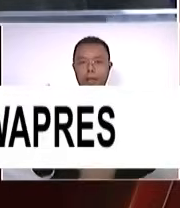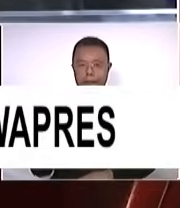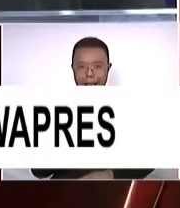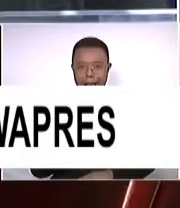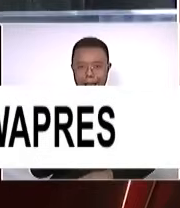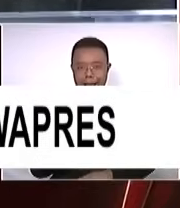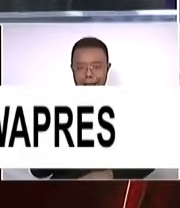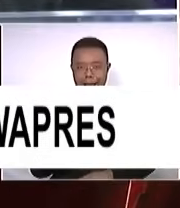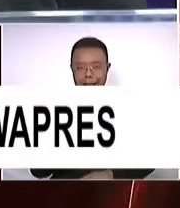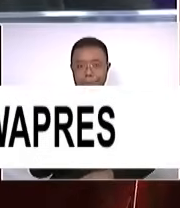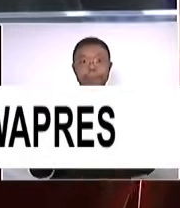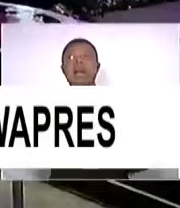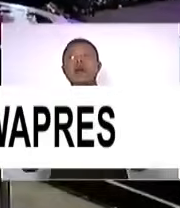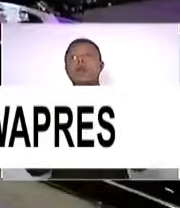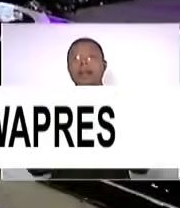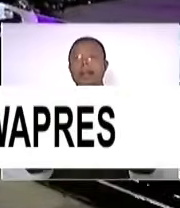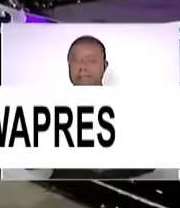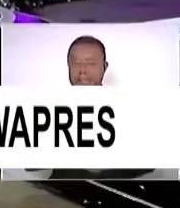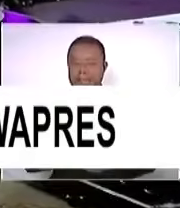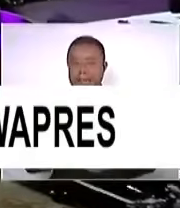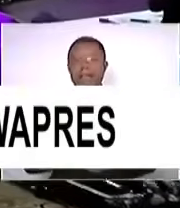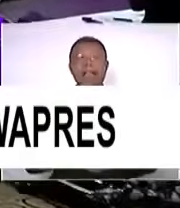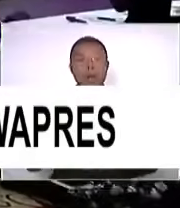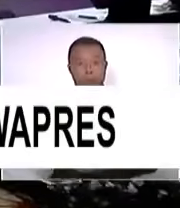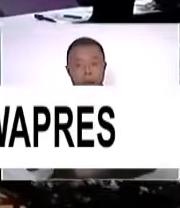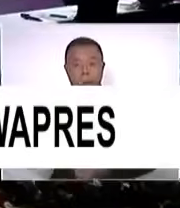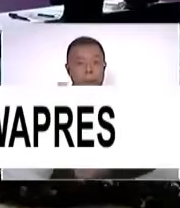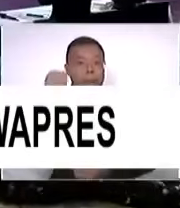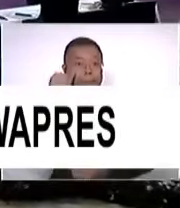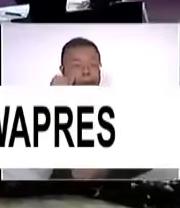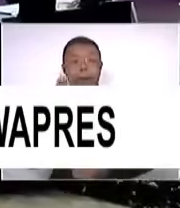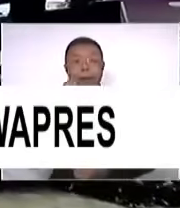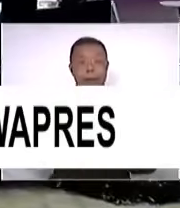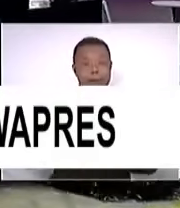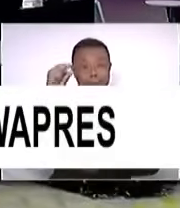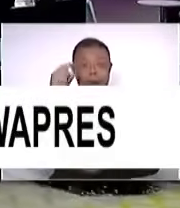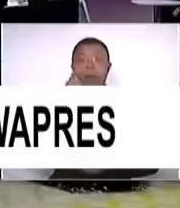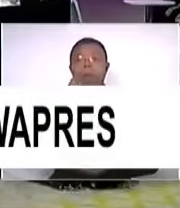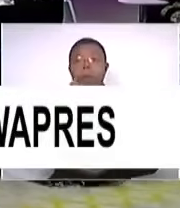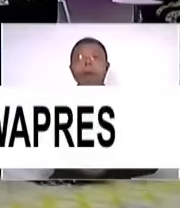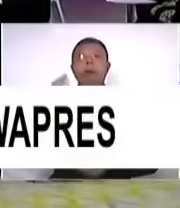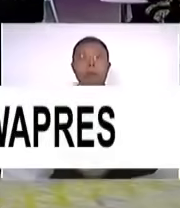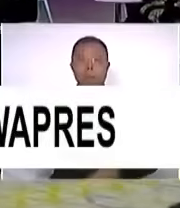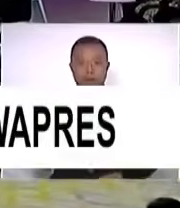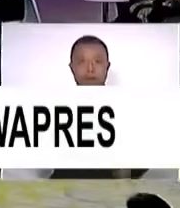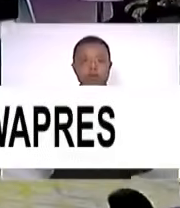Karena untuk mengambil suara yang belum menentukan itu yang menurut Kompas